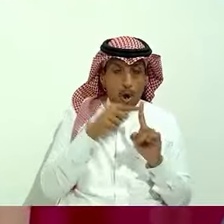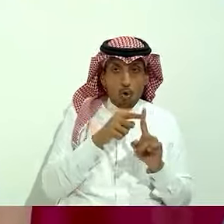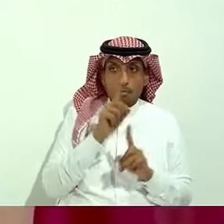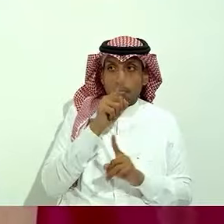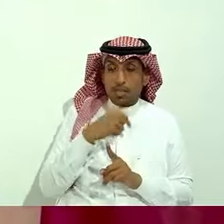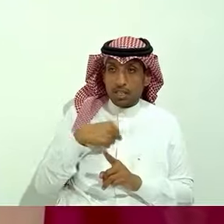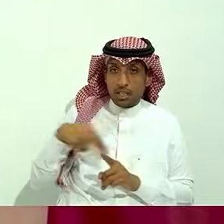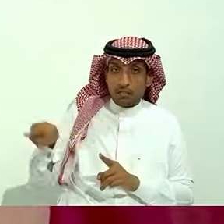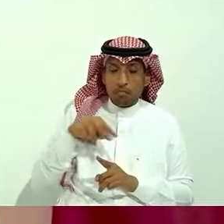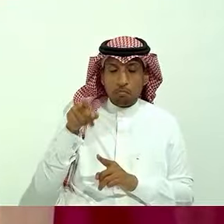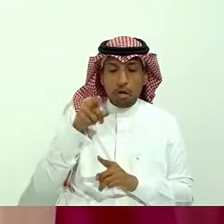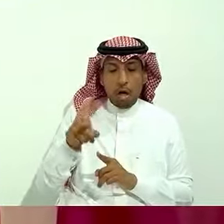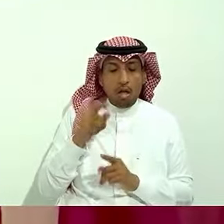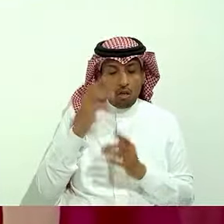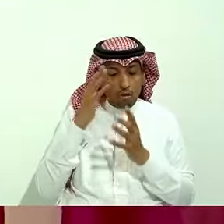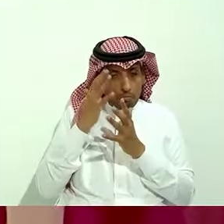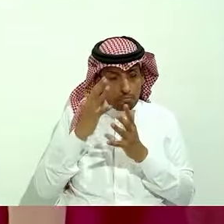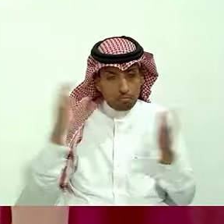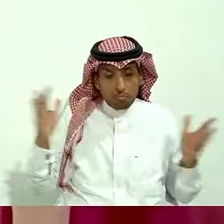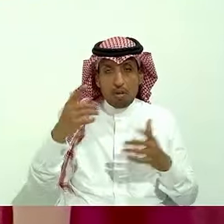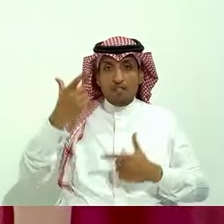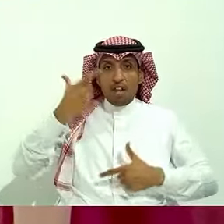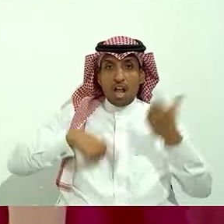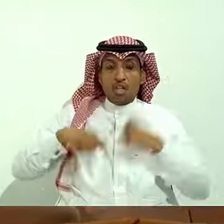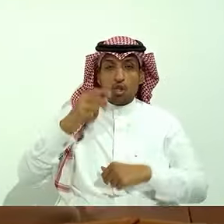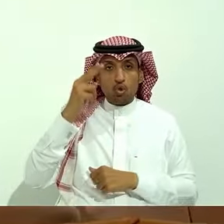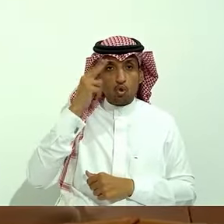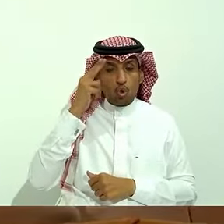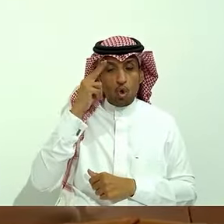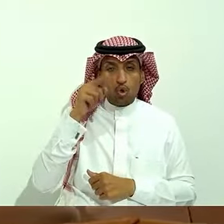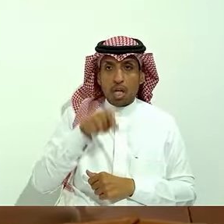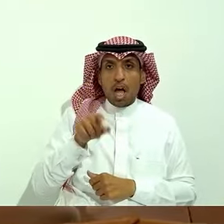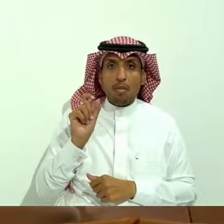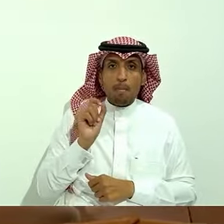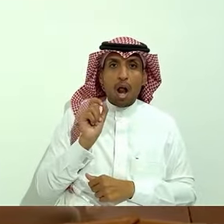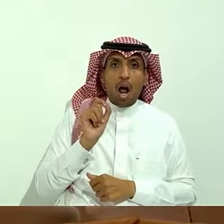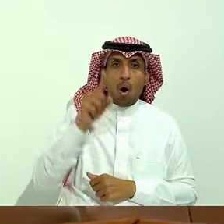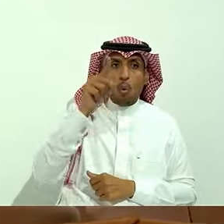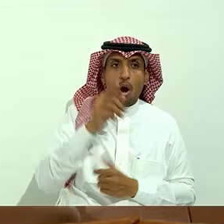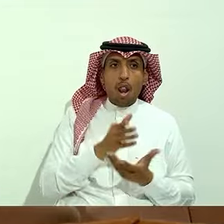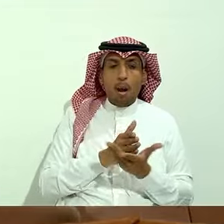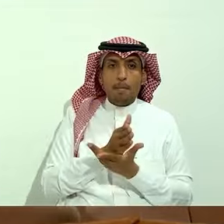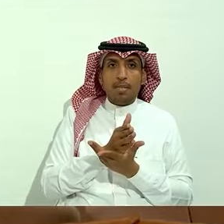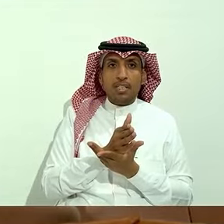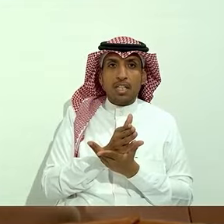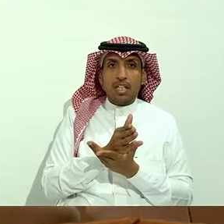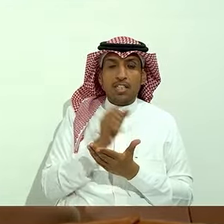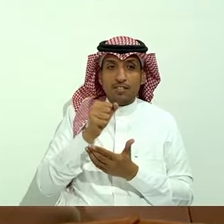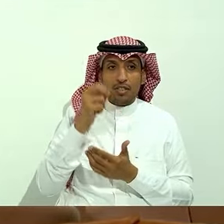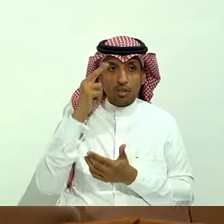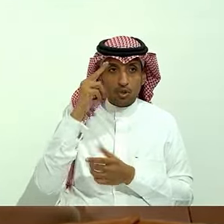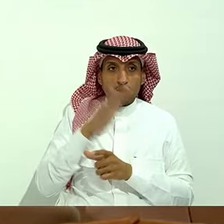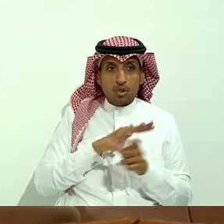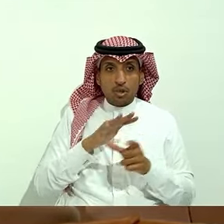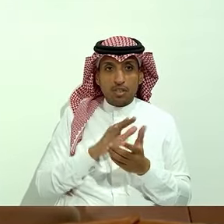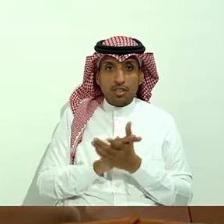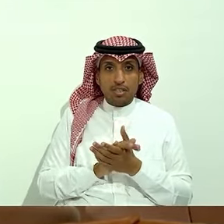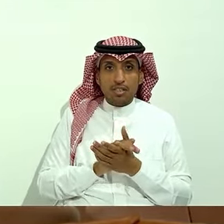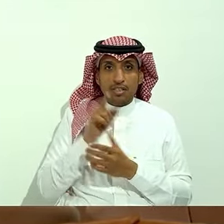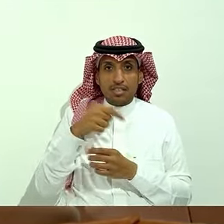لي موسوعة في إرث الأزياء السعودي. هي من الناس من الرواد هذا المجال في السعودية. أقدر أقول أنها